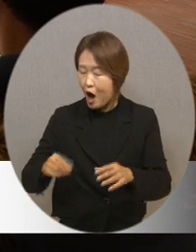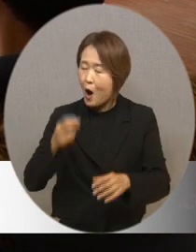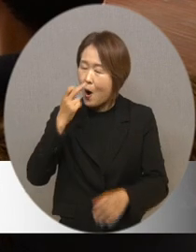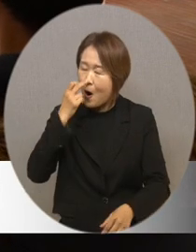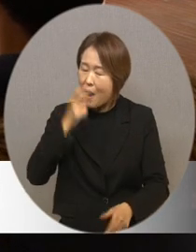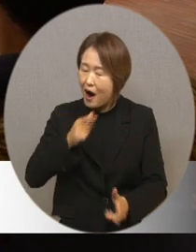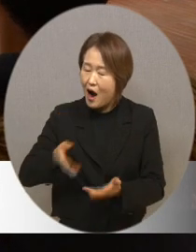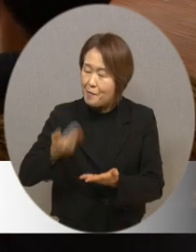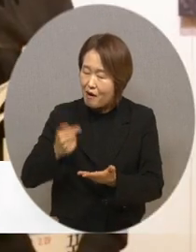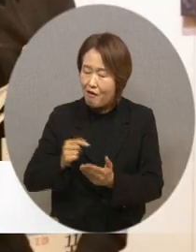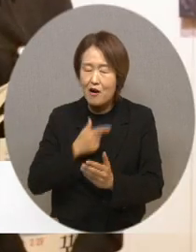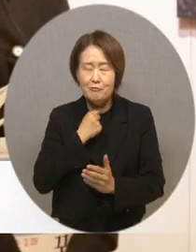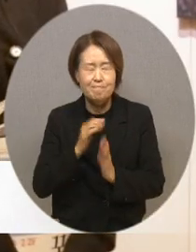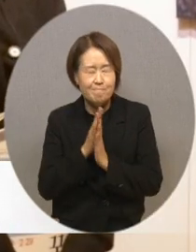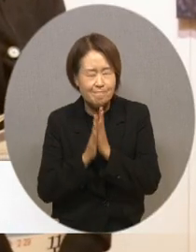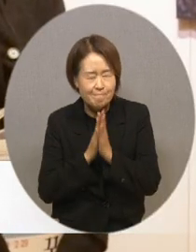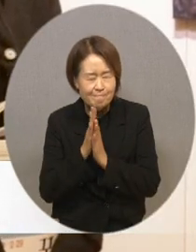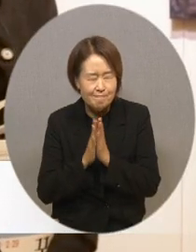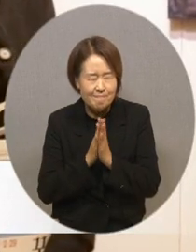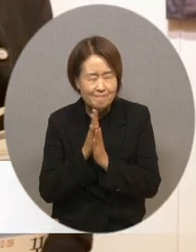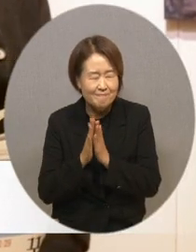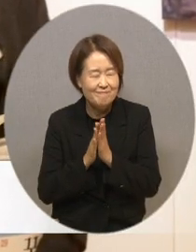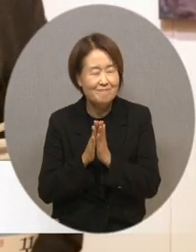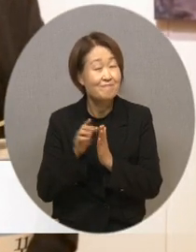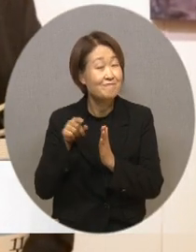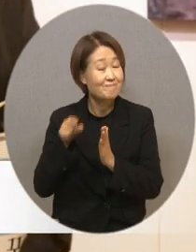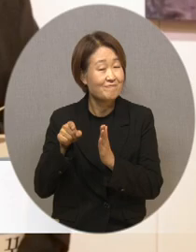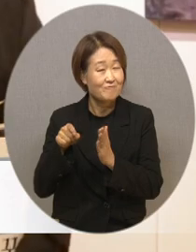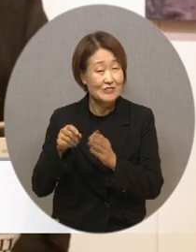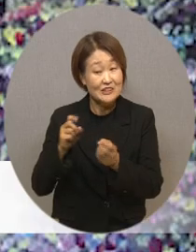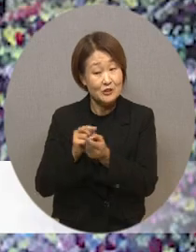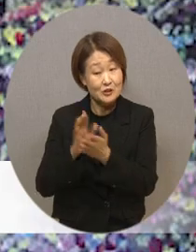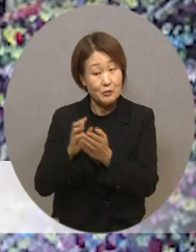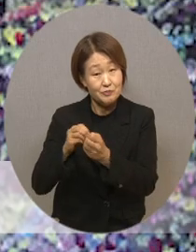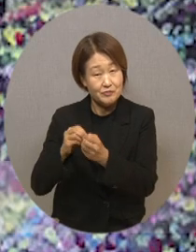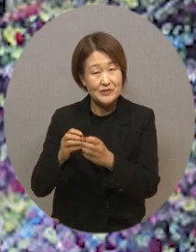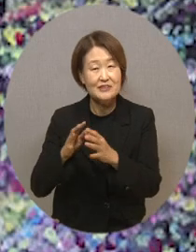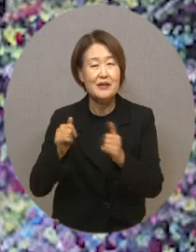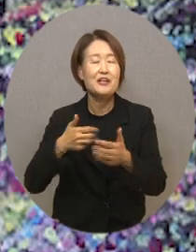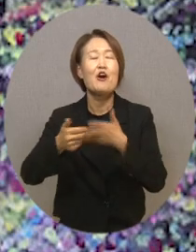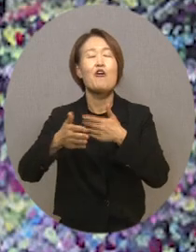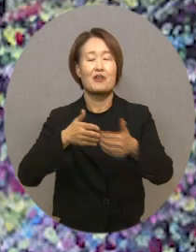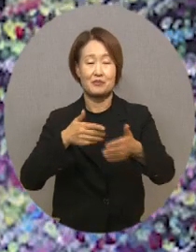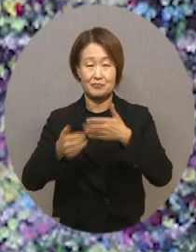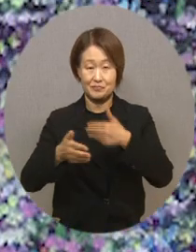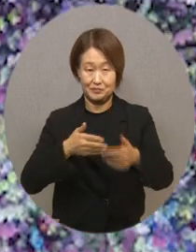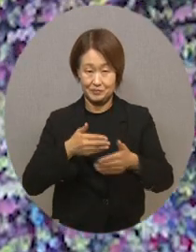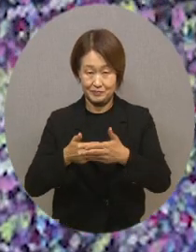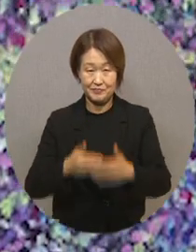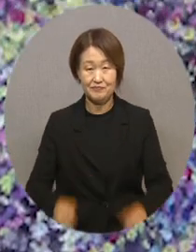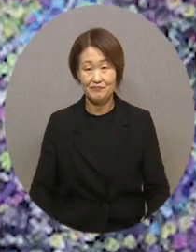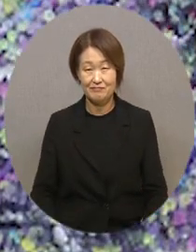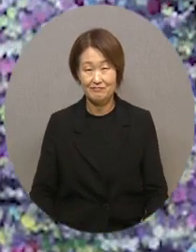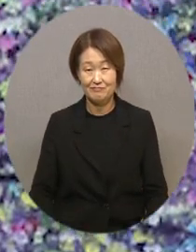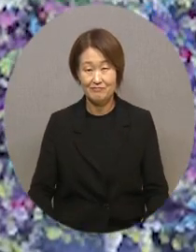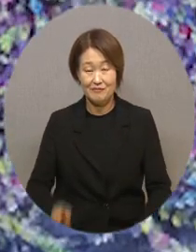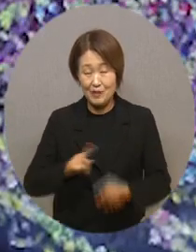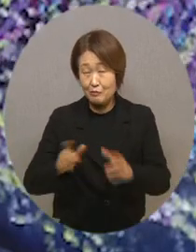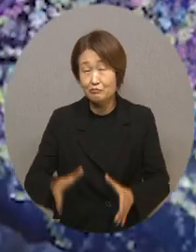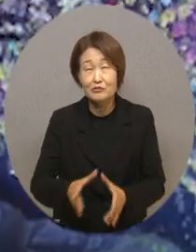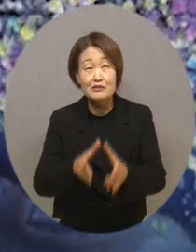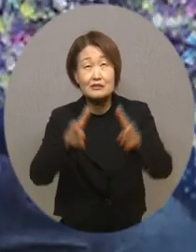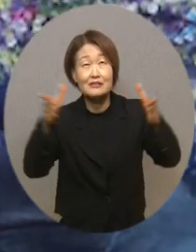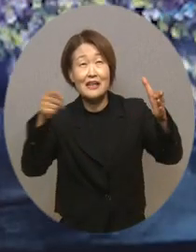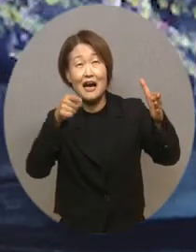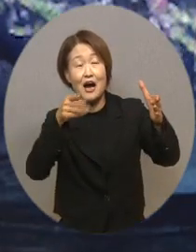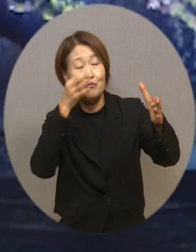먹으면서 소원을 빌었던 작가의 경험을 바탕으로 합니다. 작가는 작품 속에서 다시